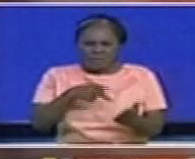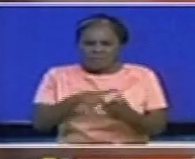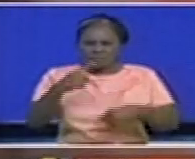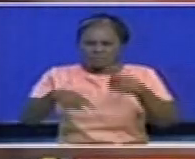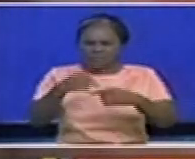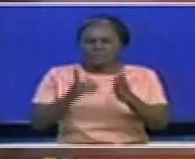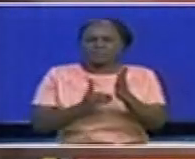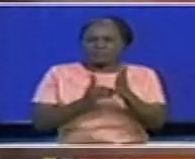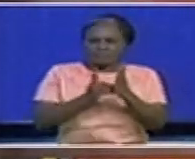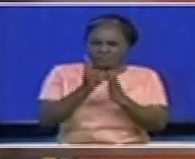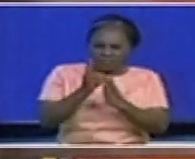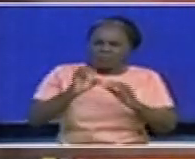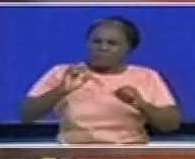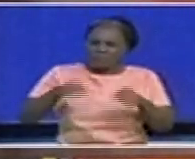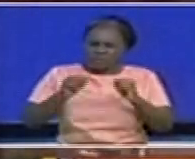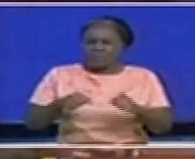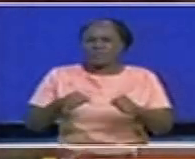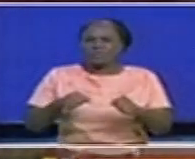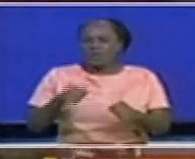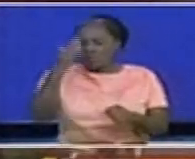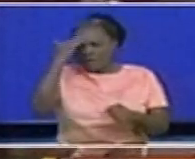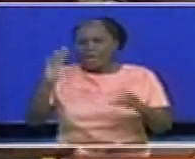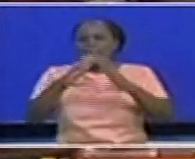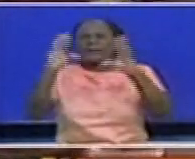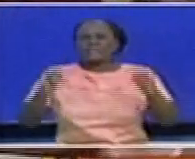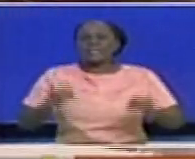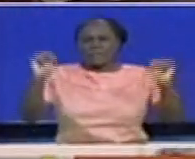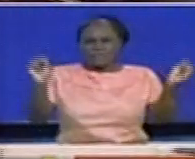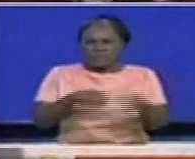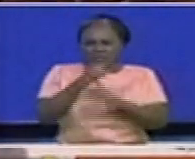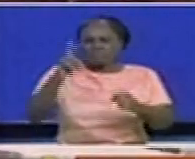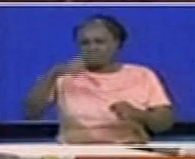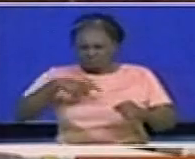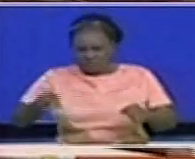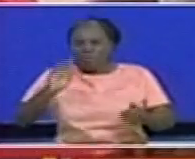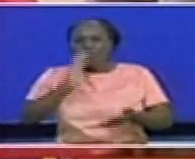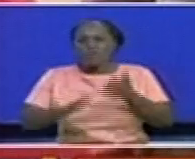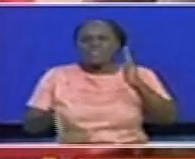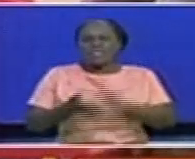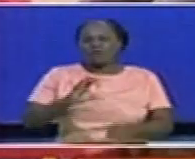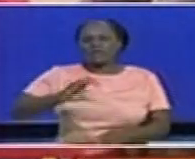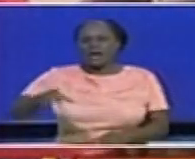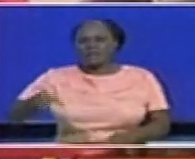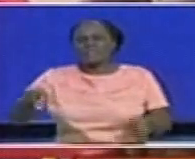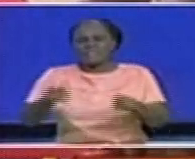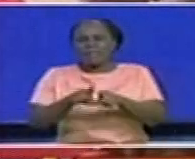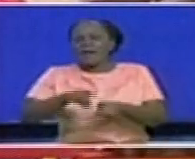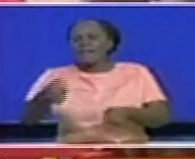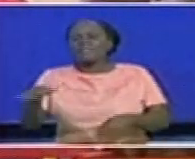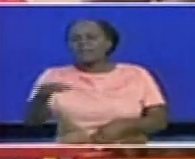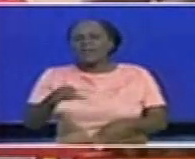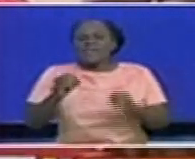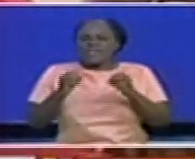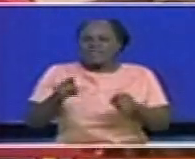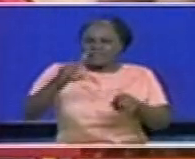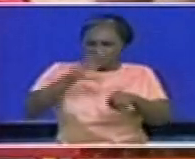maendeleo yanayowezekana katika kaunti, kwani bajeti zozote haziwezi kupitishwa bila bunge la kaunti kufanya hivyo. Upande mwingine, hata wakifanikiwa